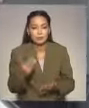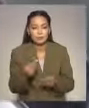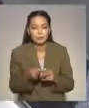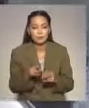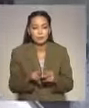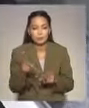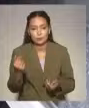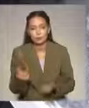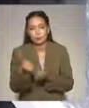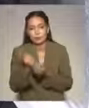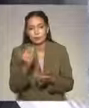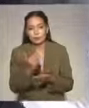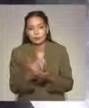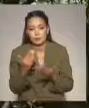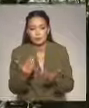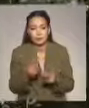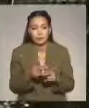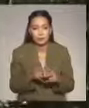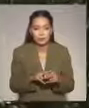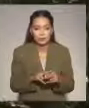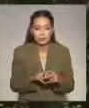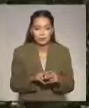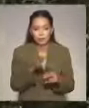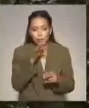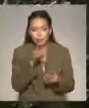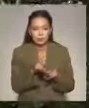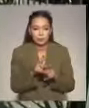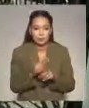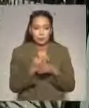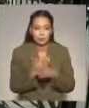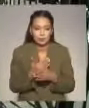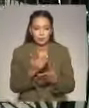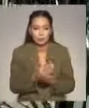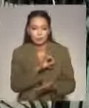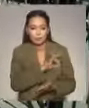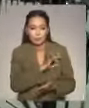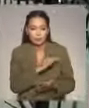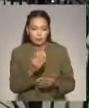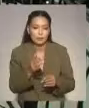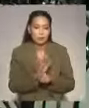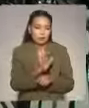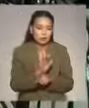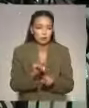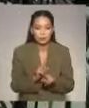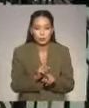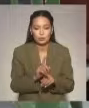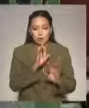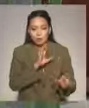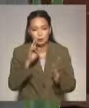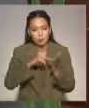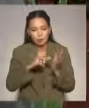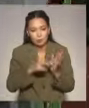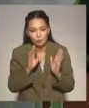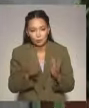үрістен қолдау көрсетеді. Ерлі зайыптылар тәуліктің кез келген уақытында жұмыс істейді. Тұтынушылар көп жағдайда жеткізу қызметін қалайды. Онымен үрістен